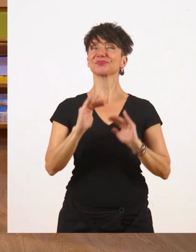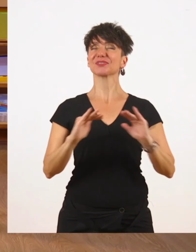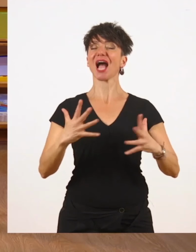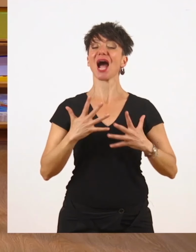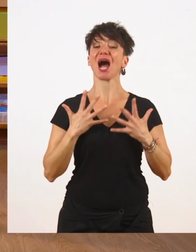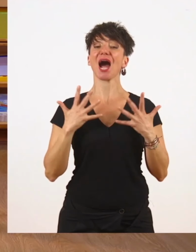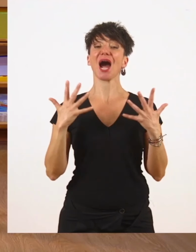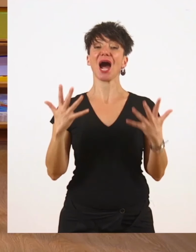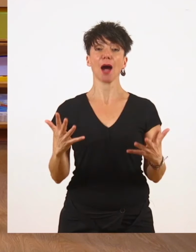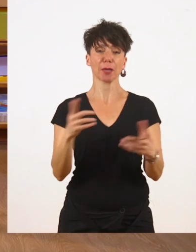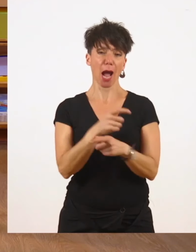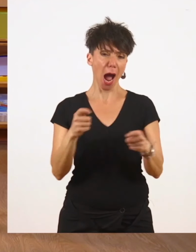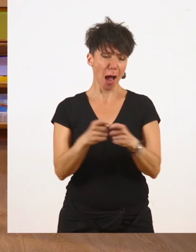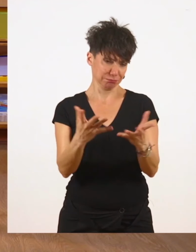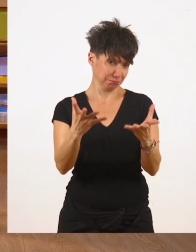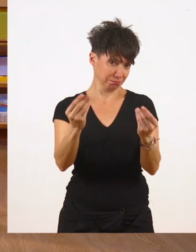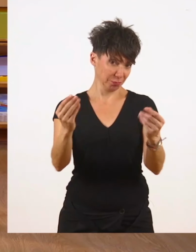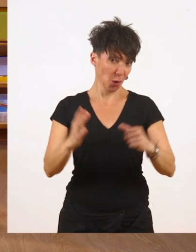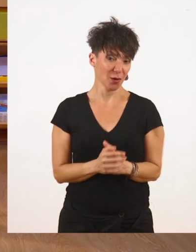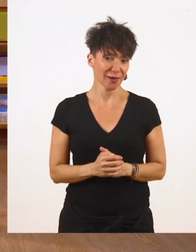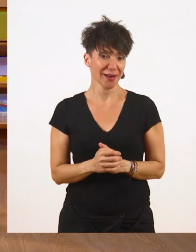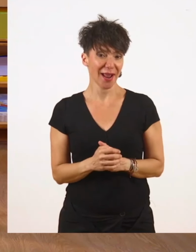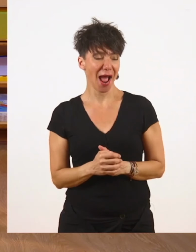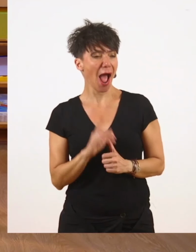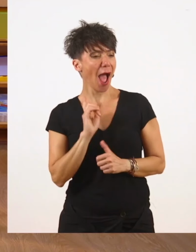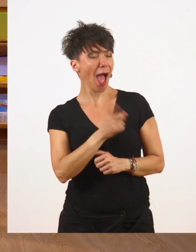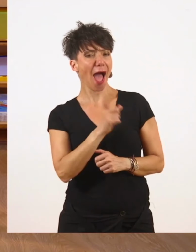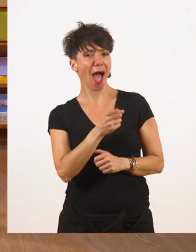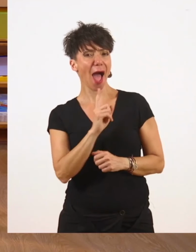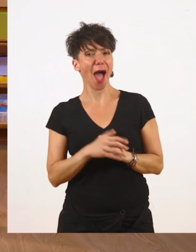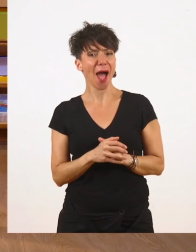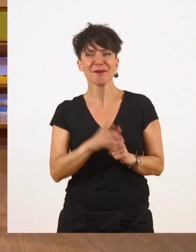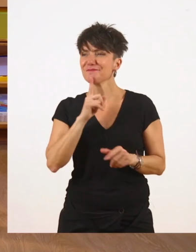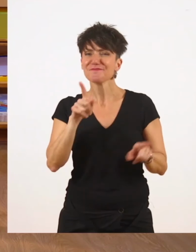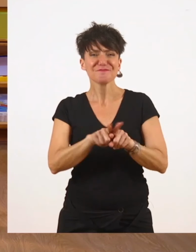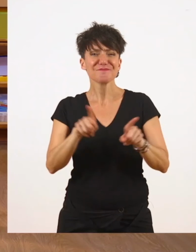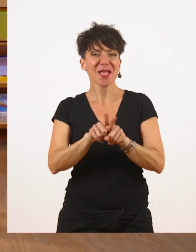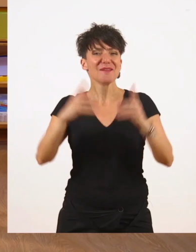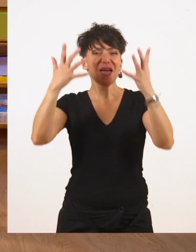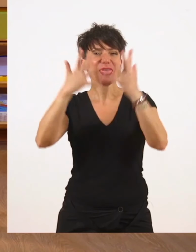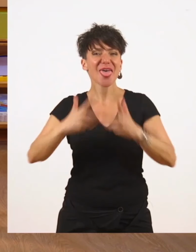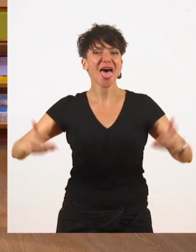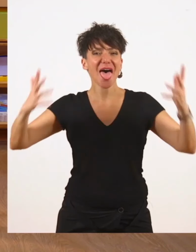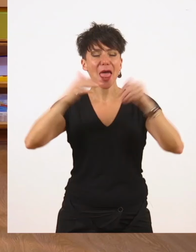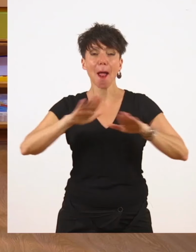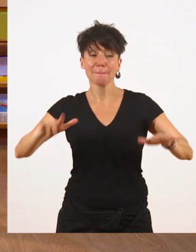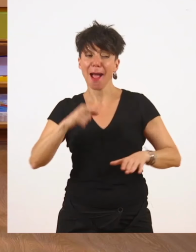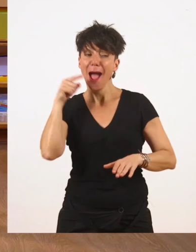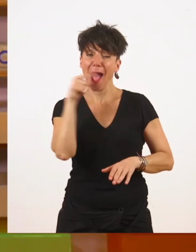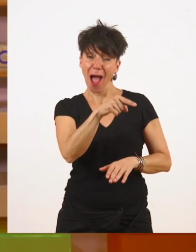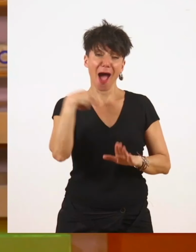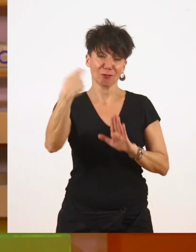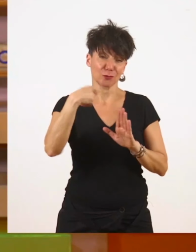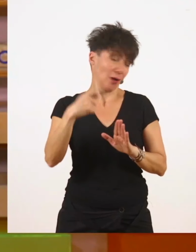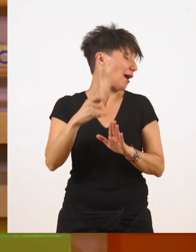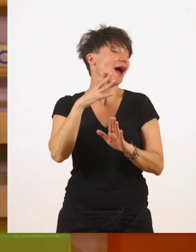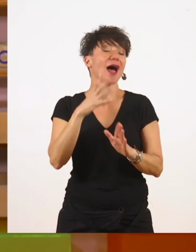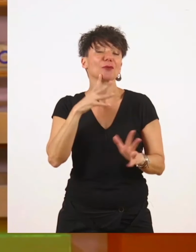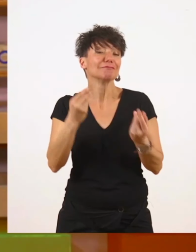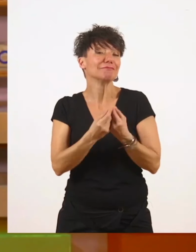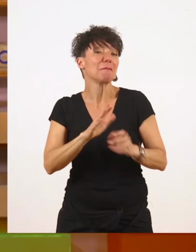αγάπη και πολύ γάμου. Αυτό το έργο το έχω δει πολλές φορές και σε παιδικές παραστάσεις. Έχει διασκευαστεί πάρα πολύ, να ξέρεις, και για